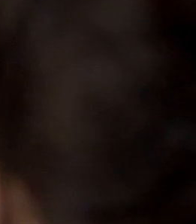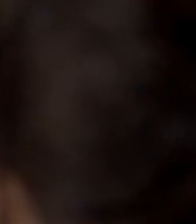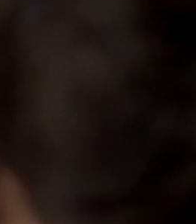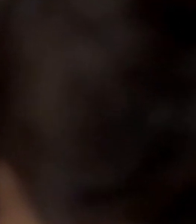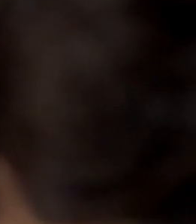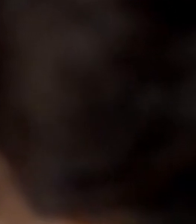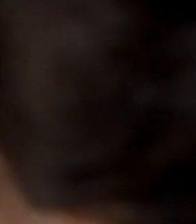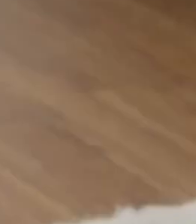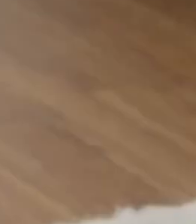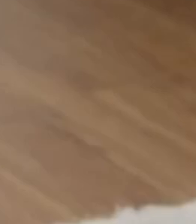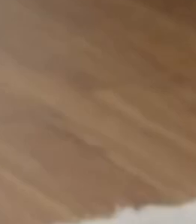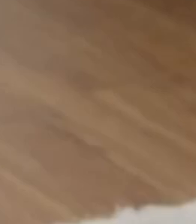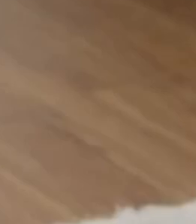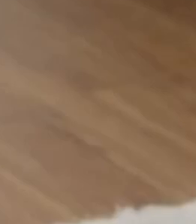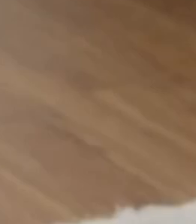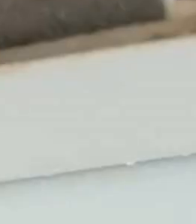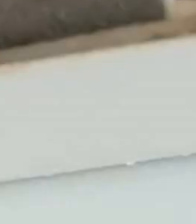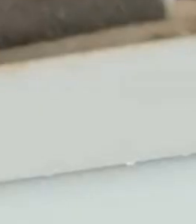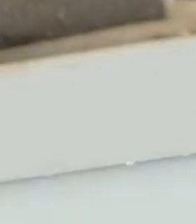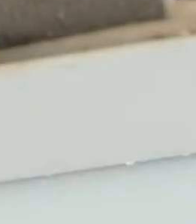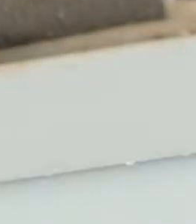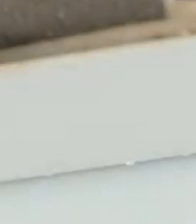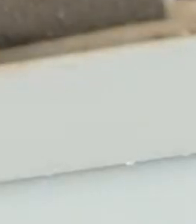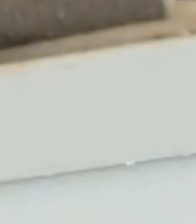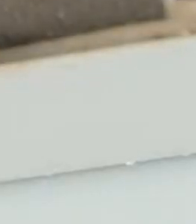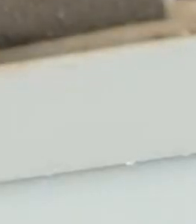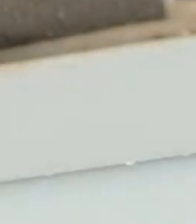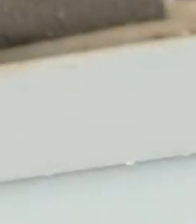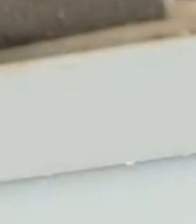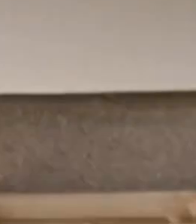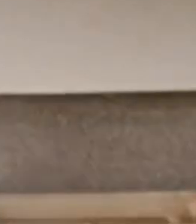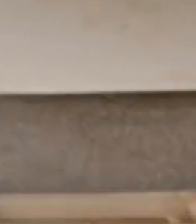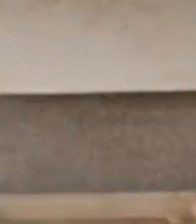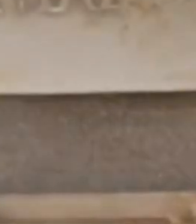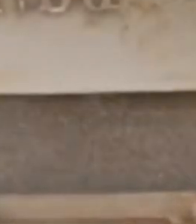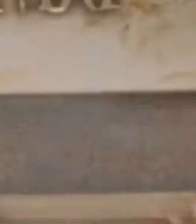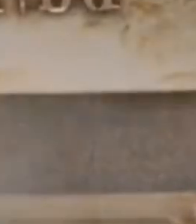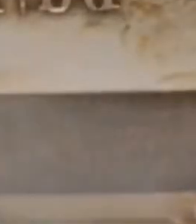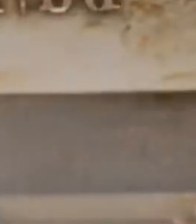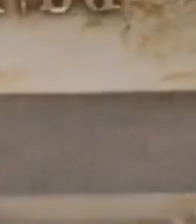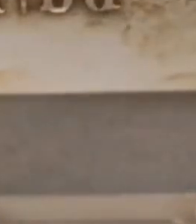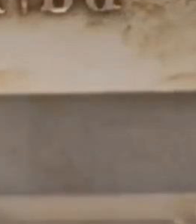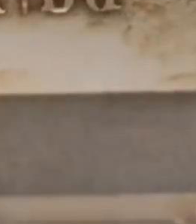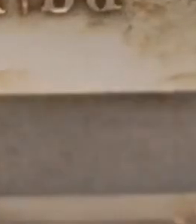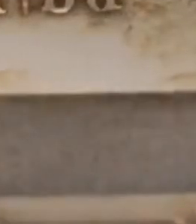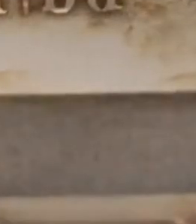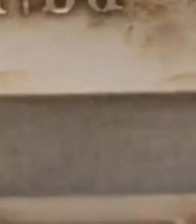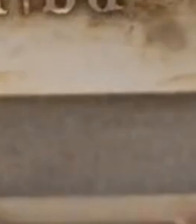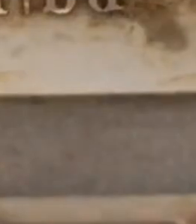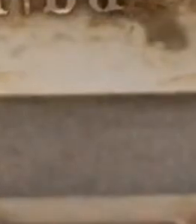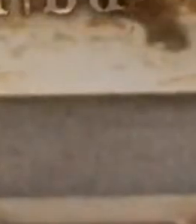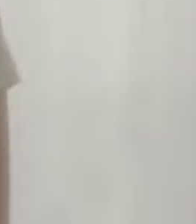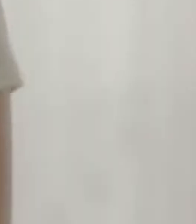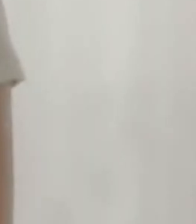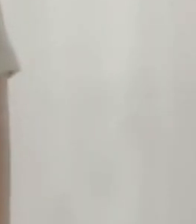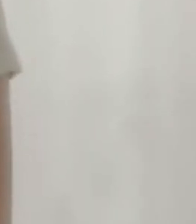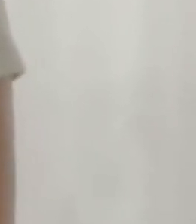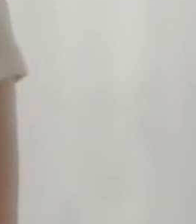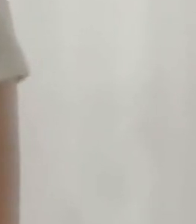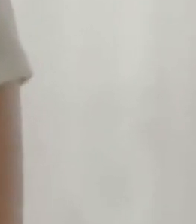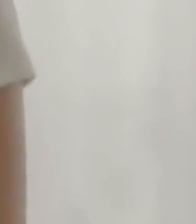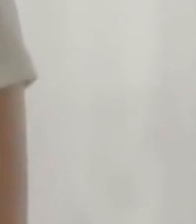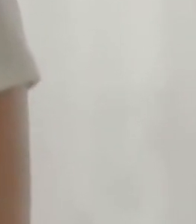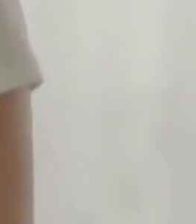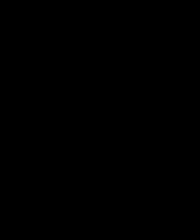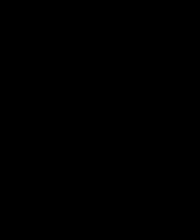นี่น้องสูบบุหรี่ไฟฟ้าใช่ไหม พี่รู้ได้ไงอ่ะ คราบเหนียวๆจากบุหรี่ไฟฟ้ามีสารพิษมากมายมันถูกดูดเข้ามาอยู่ในแอร์และอยู่ในปอ